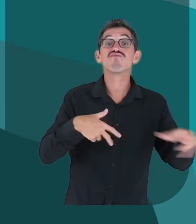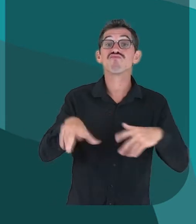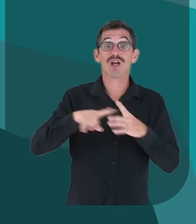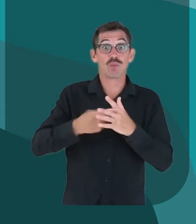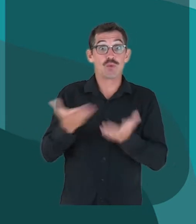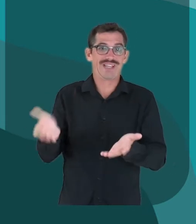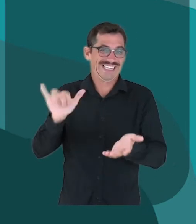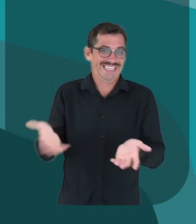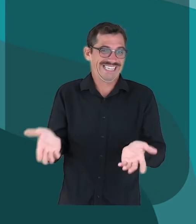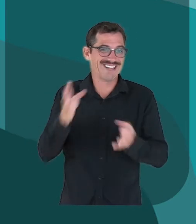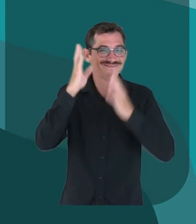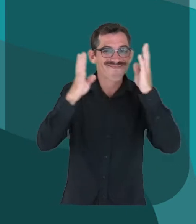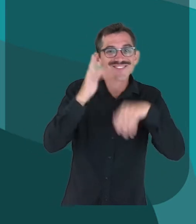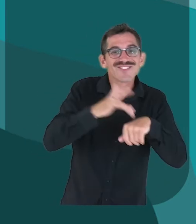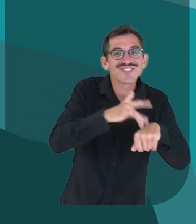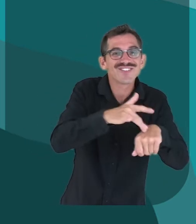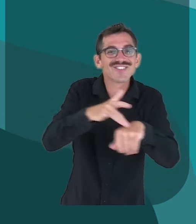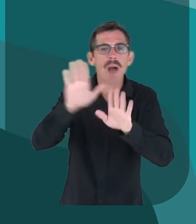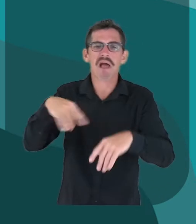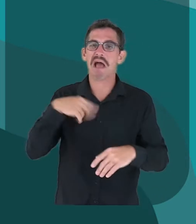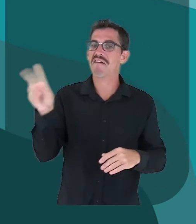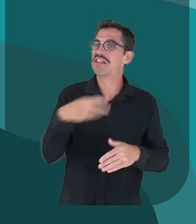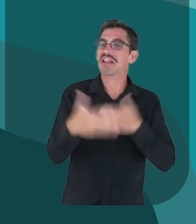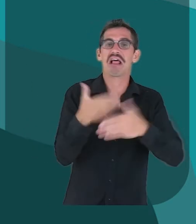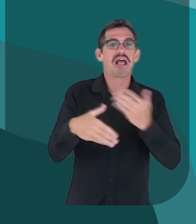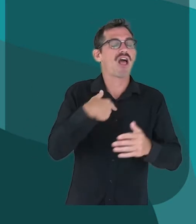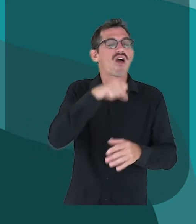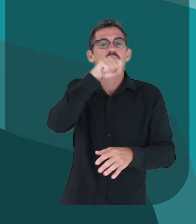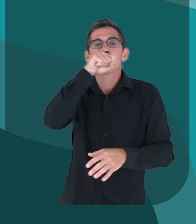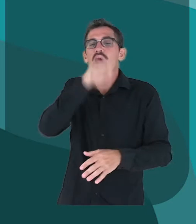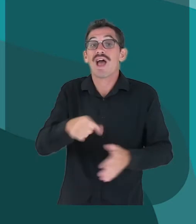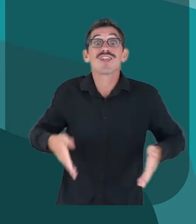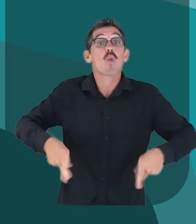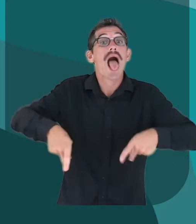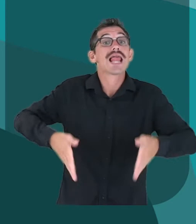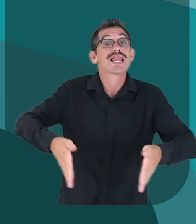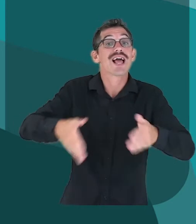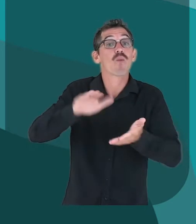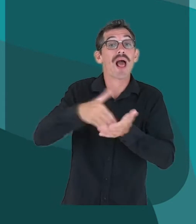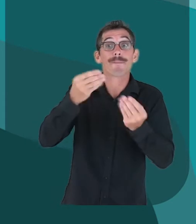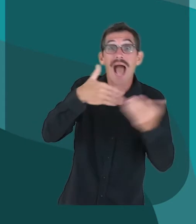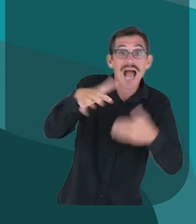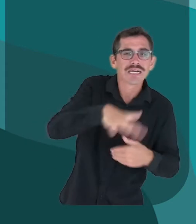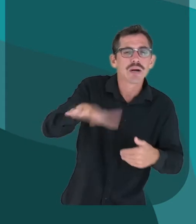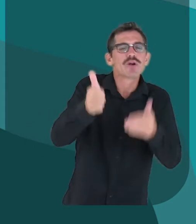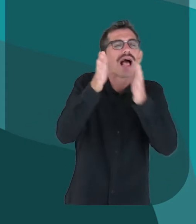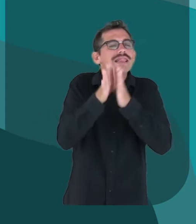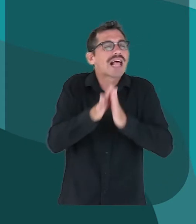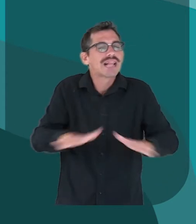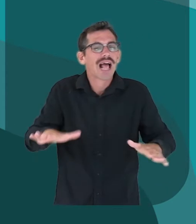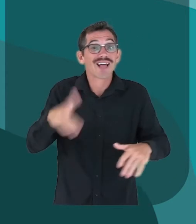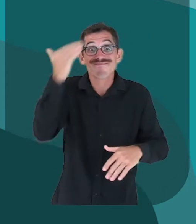c'est ça. Au début, en déambulant, je me suis vite rendu compte que j'aimais beaucoup les ruelles de Montréal. C'est des lieux qui sont plus